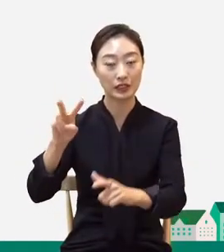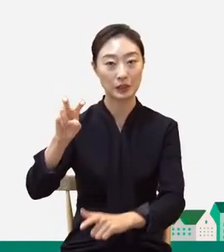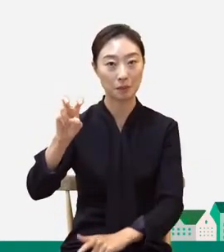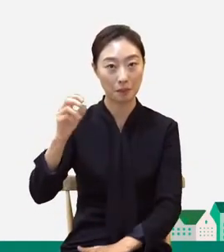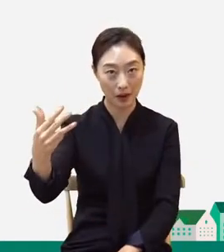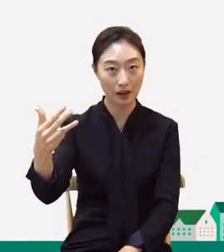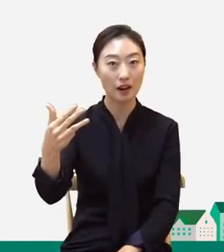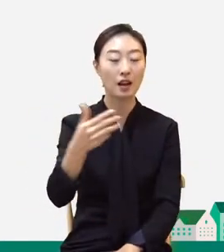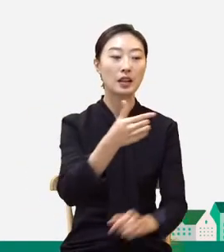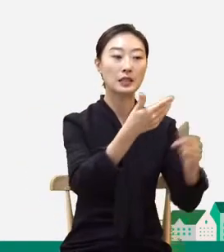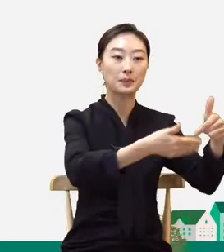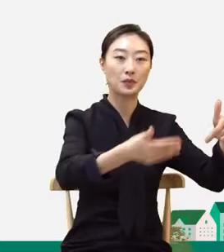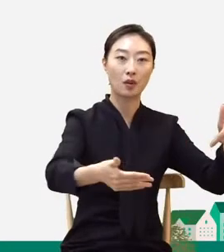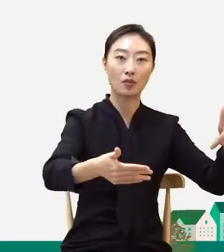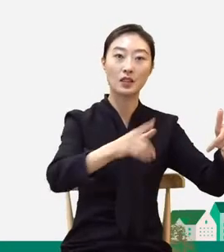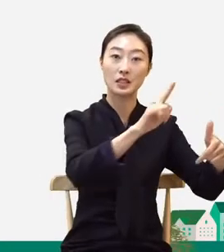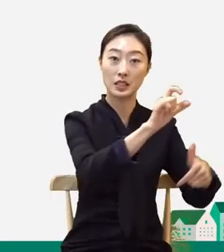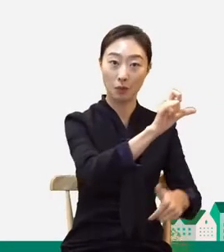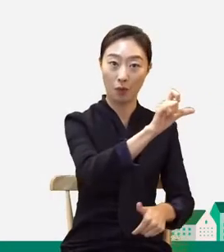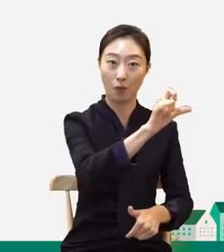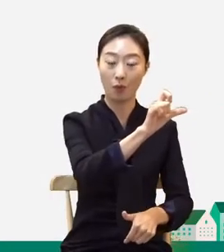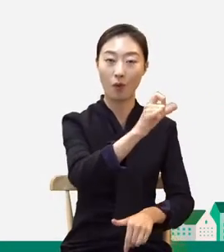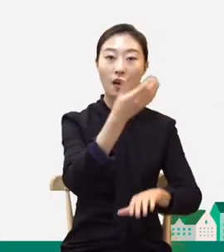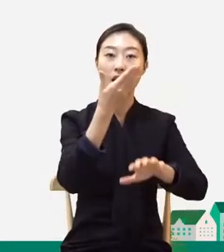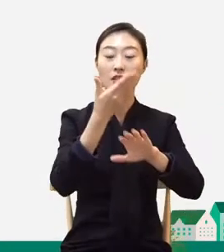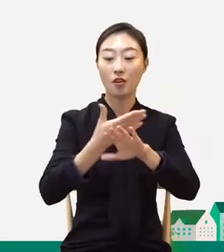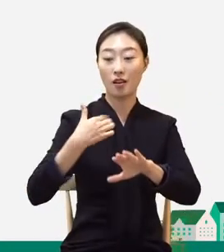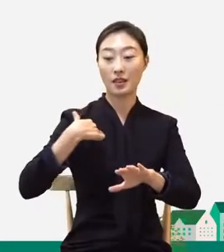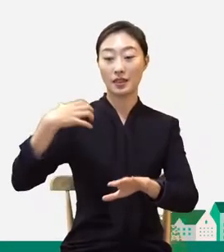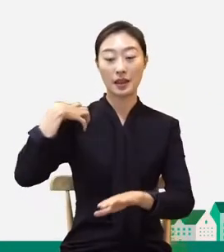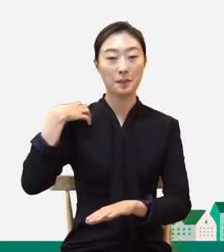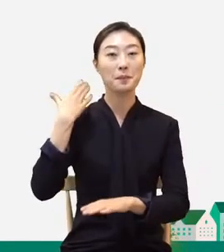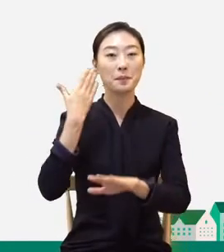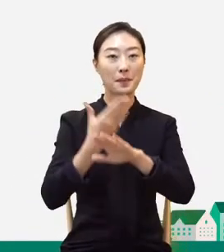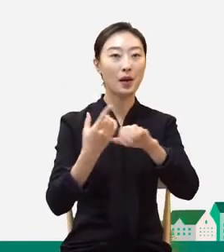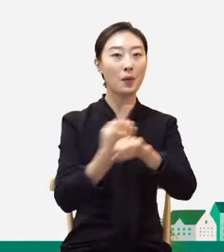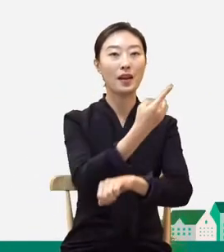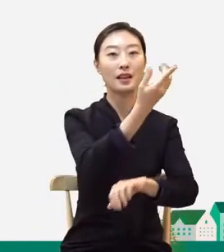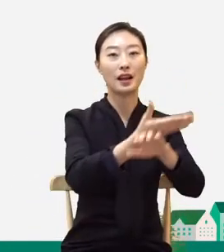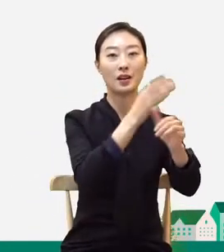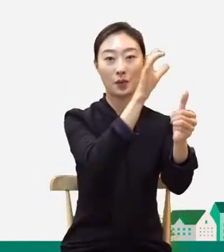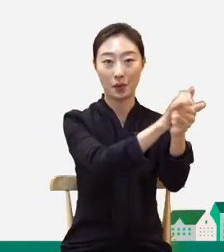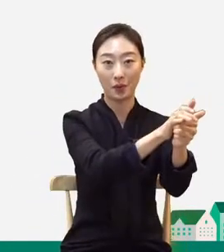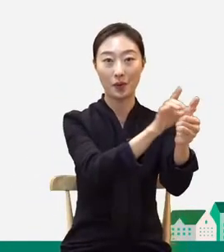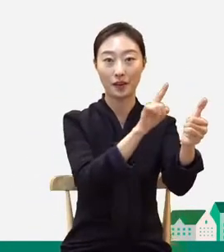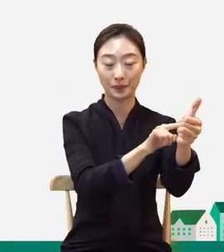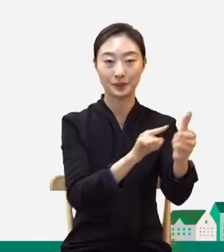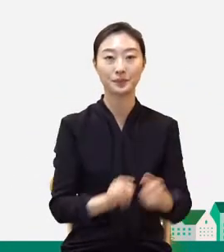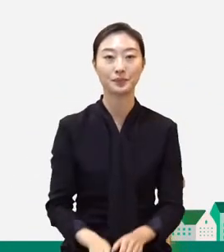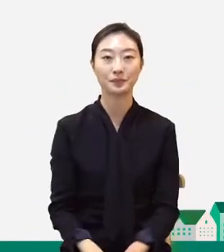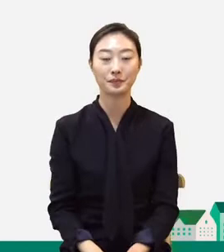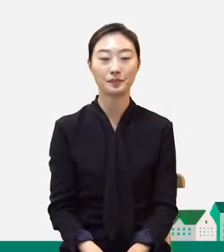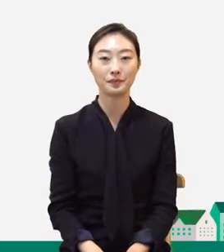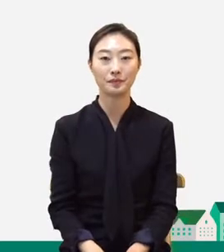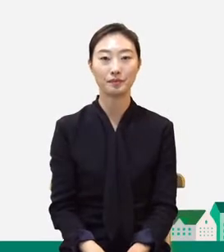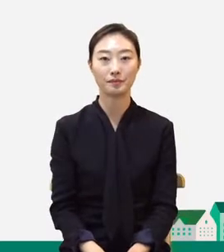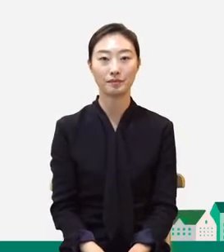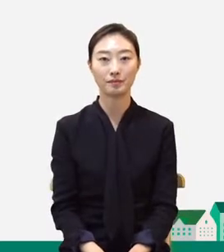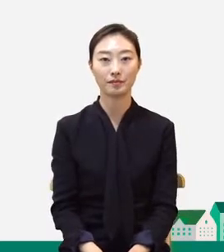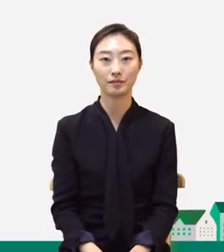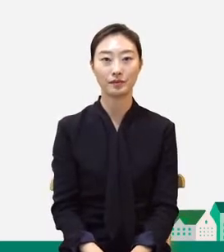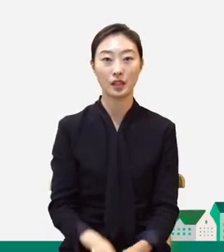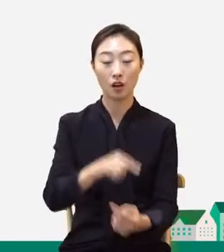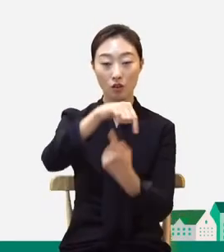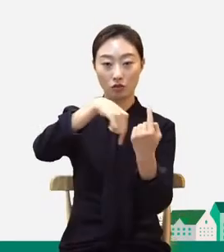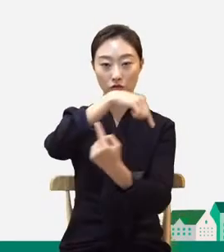15호로 파악하고 있고요. 저희가 아닌 다른 운영기관에서 조금 딜레이가 돼서 지금 운영을